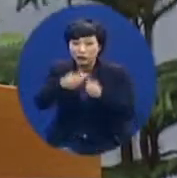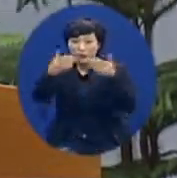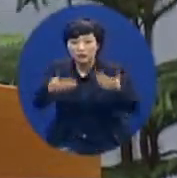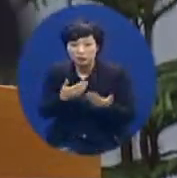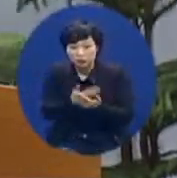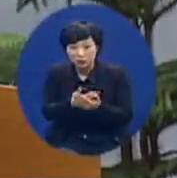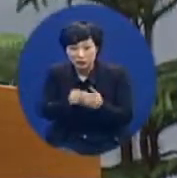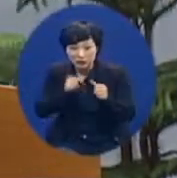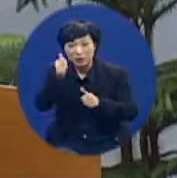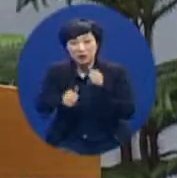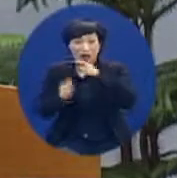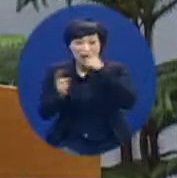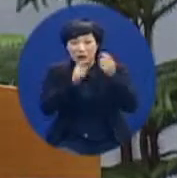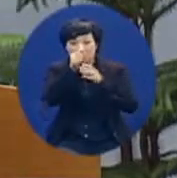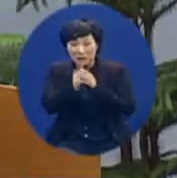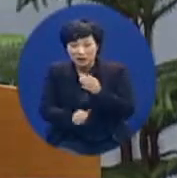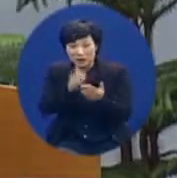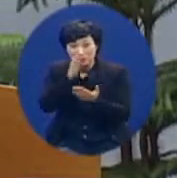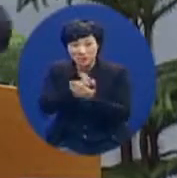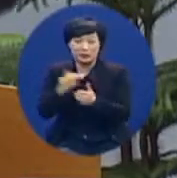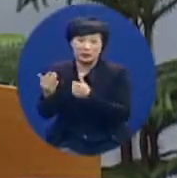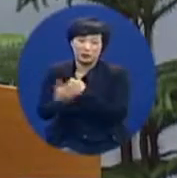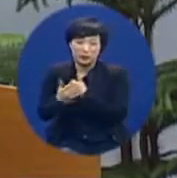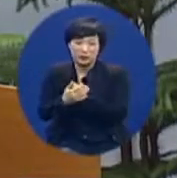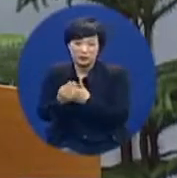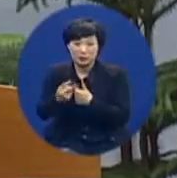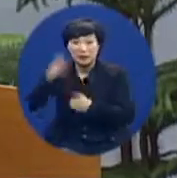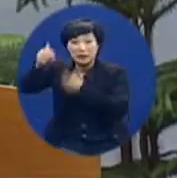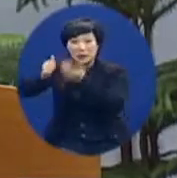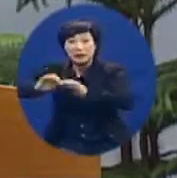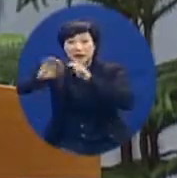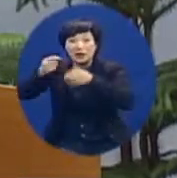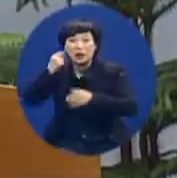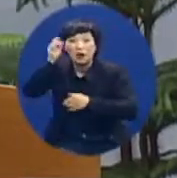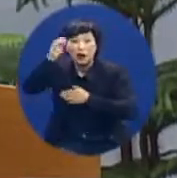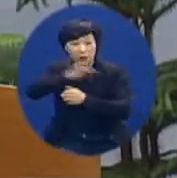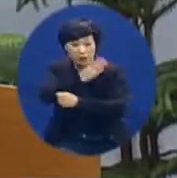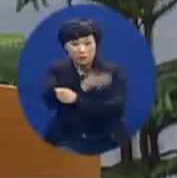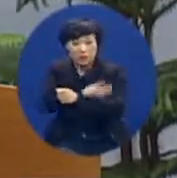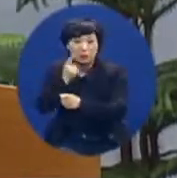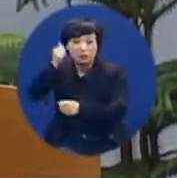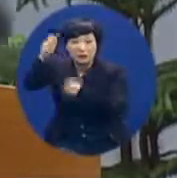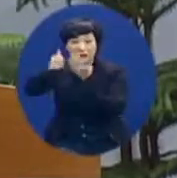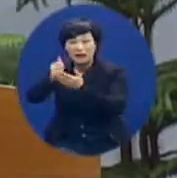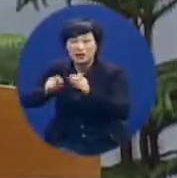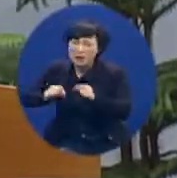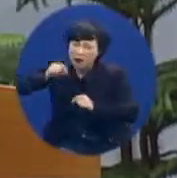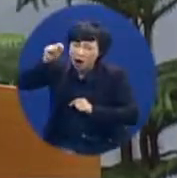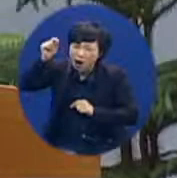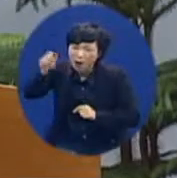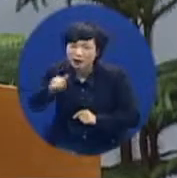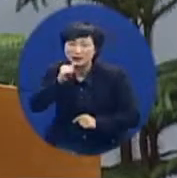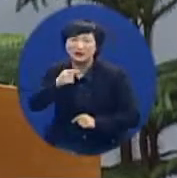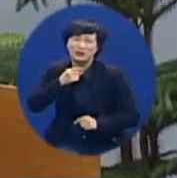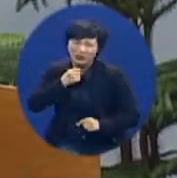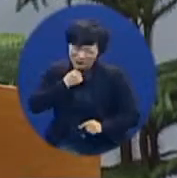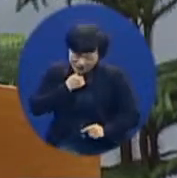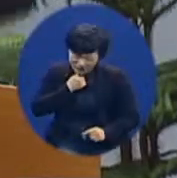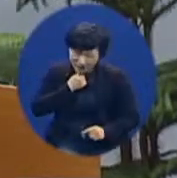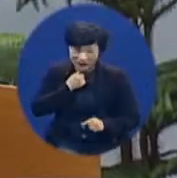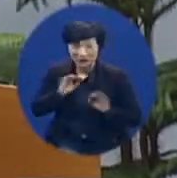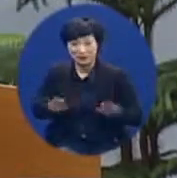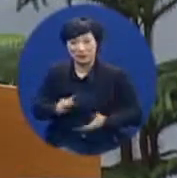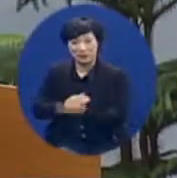시험들지 말게 붙들어 주소서 그 나라의 영광과 권세가 아버지께 영광이 영원히 있기를 원합니다